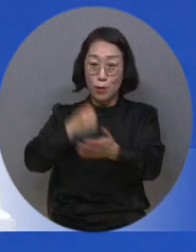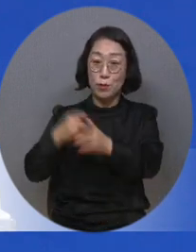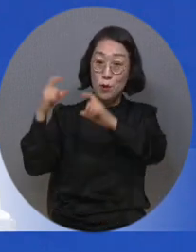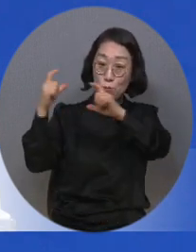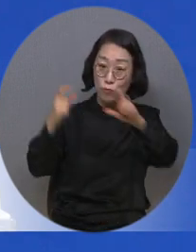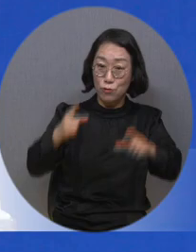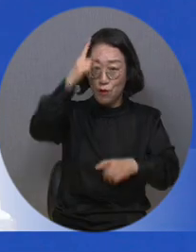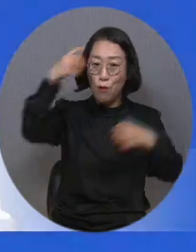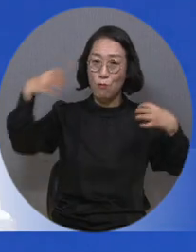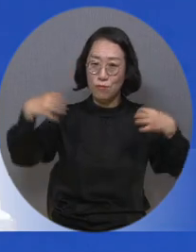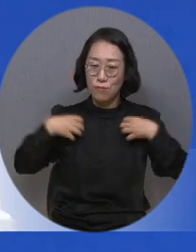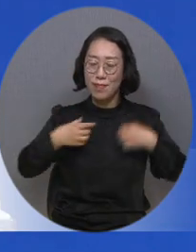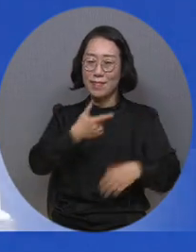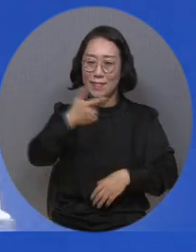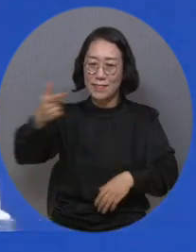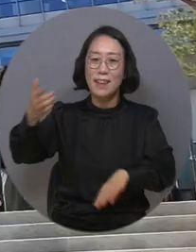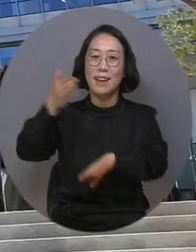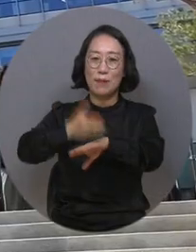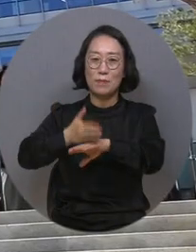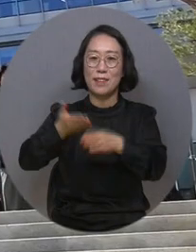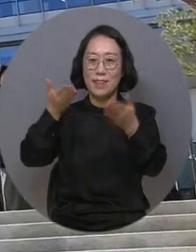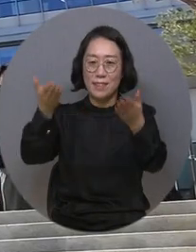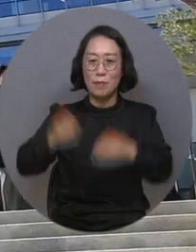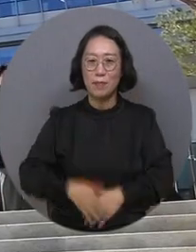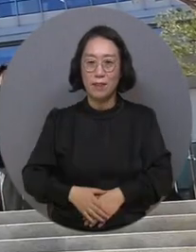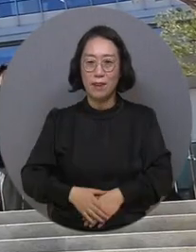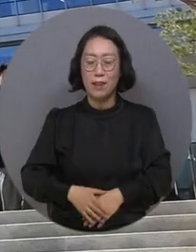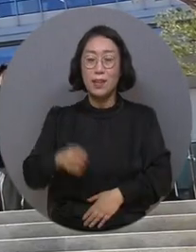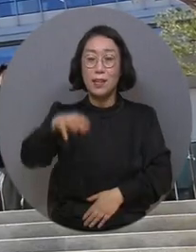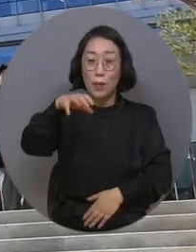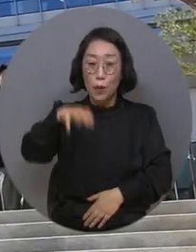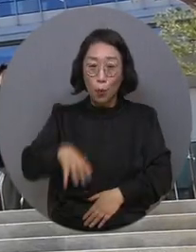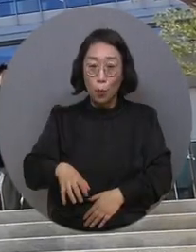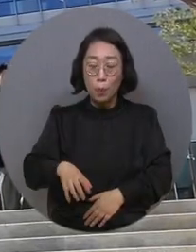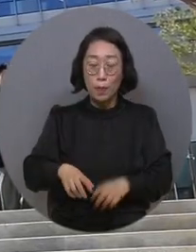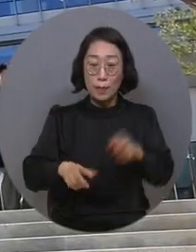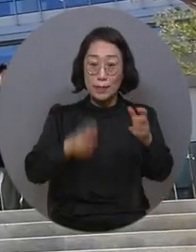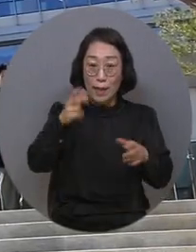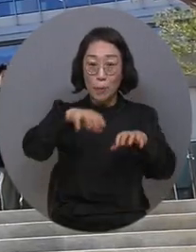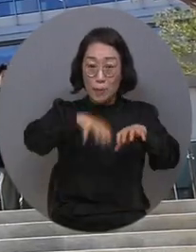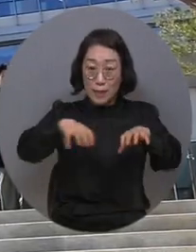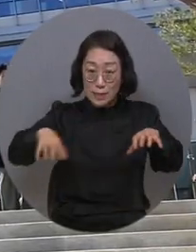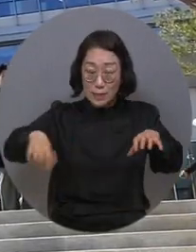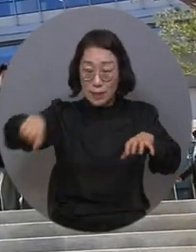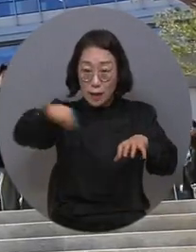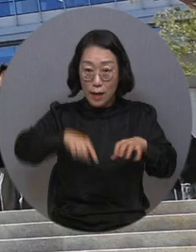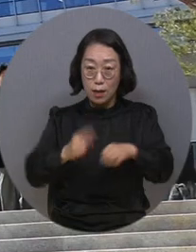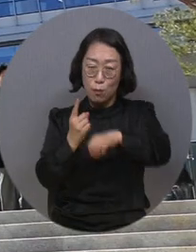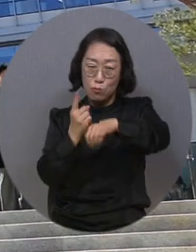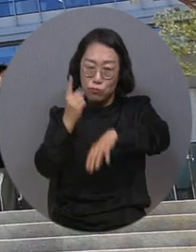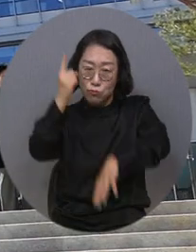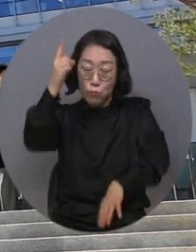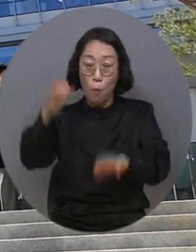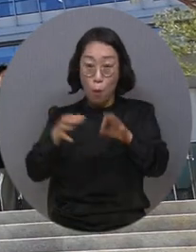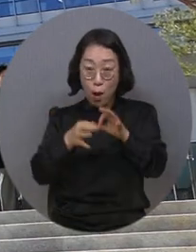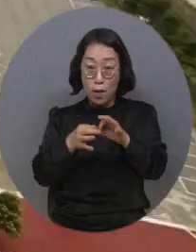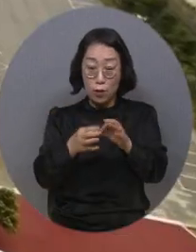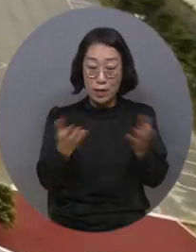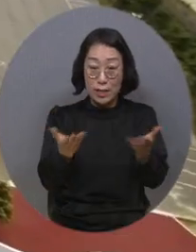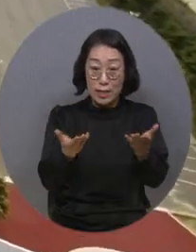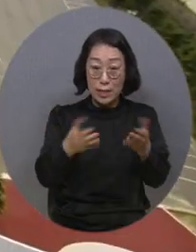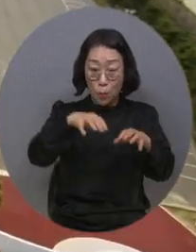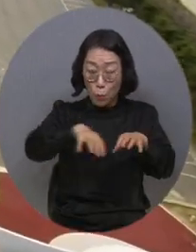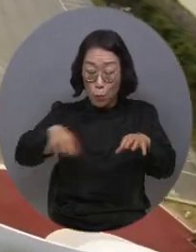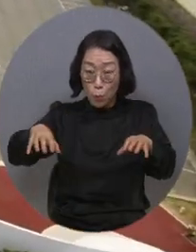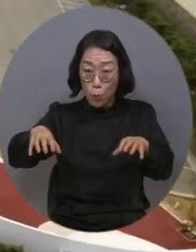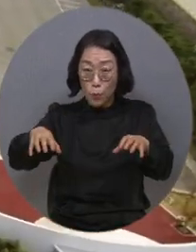정부에 진심으로 감사를 드립니다. 고흥군은 이번 국가산업단지 조성과 산단 내 다수 발사체 관련 기업들의 입주로